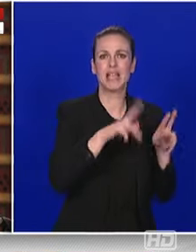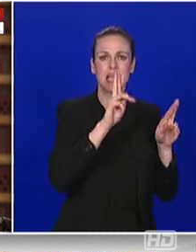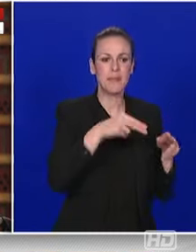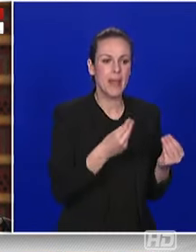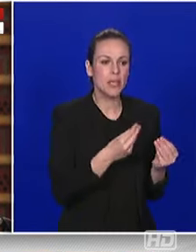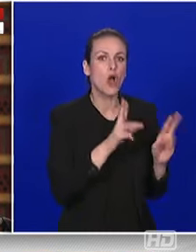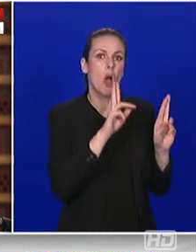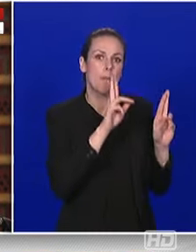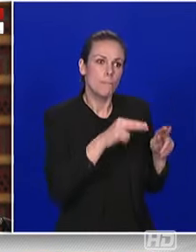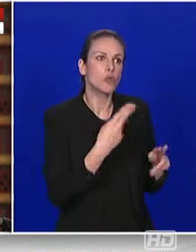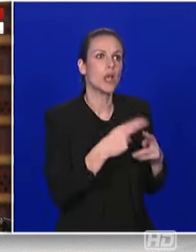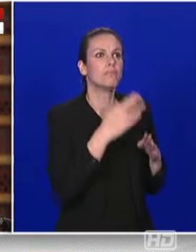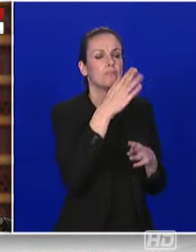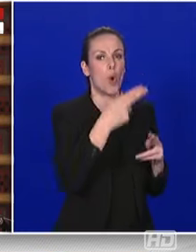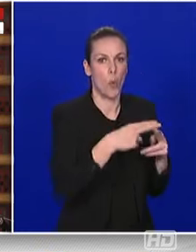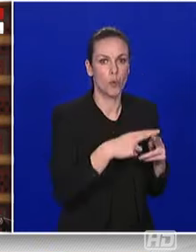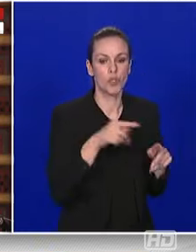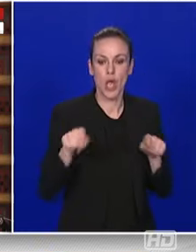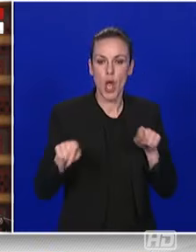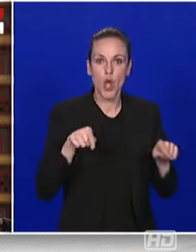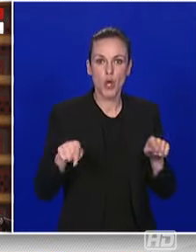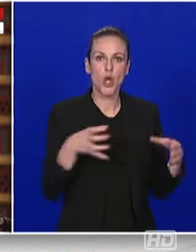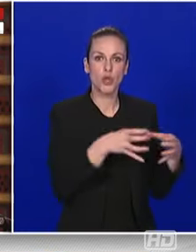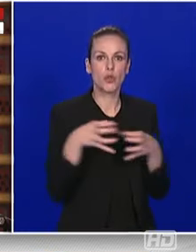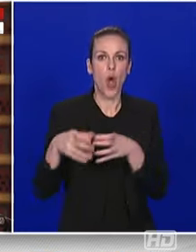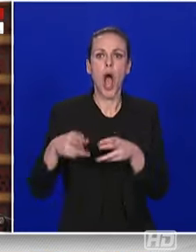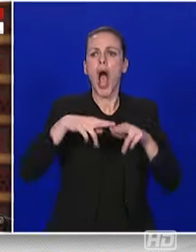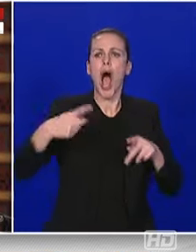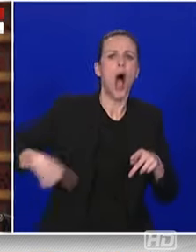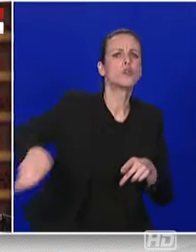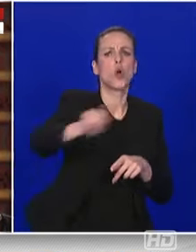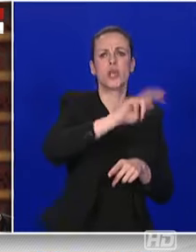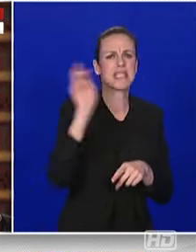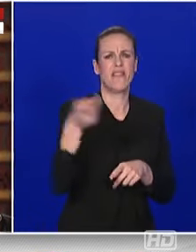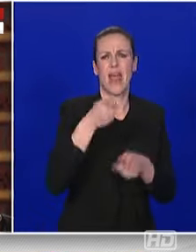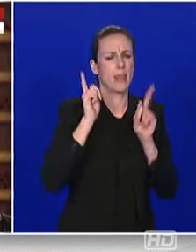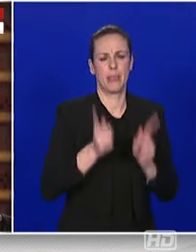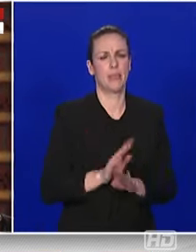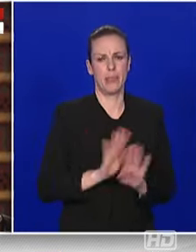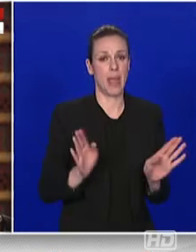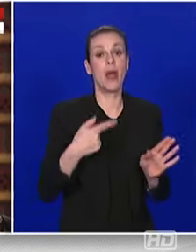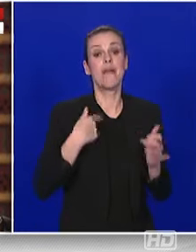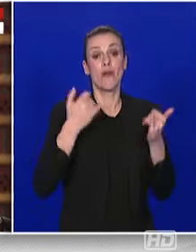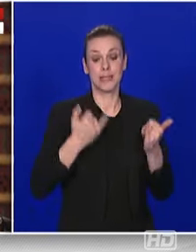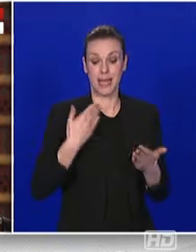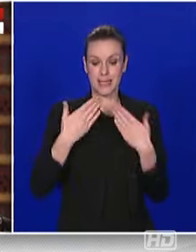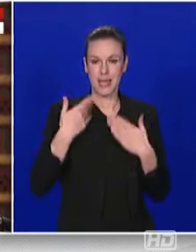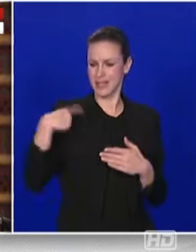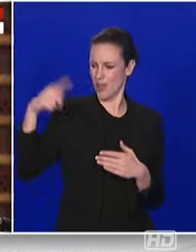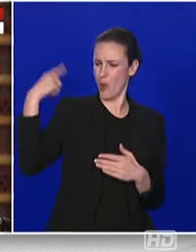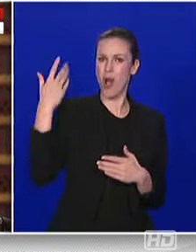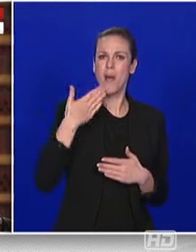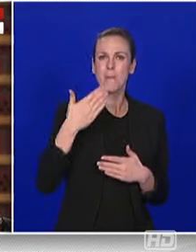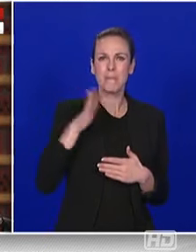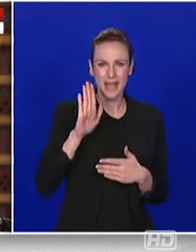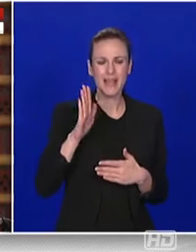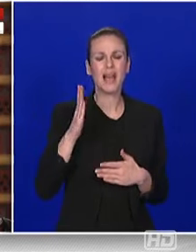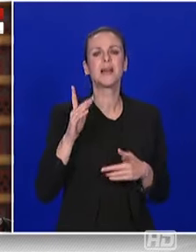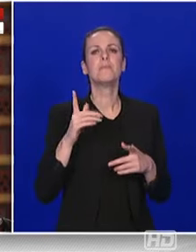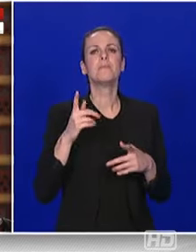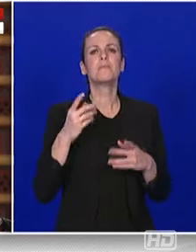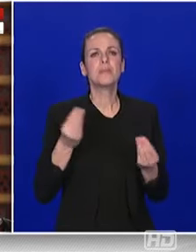indikacije. Dakle, to je kurs koji mi držimo cijelo vrijeme i gdje, evo, na sastanku u petak su na neki način